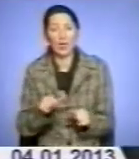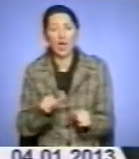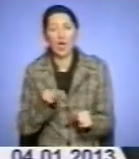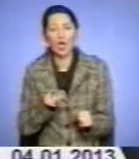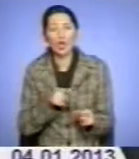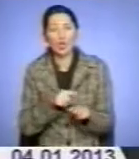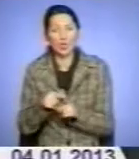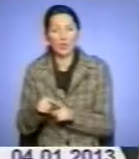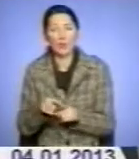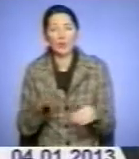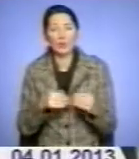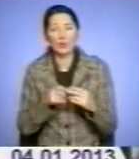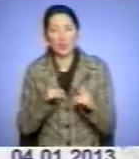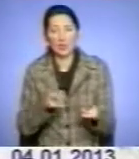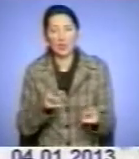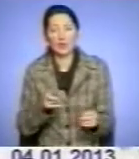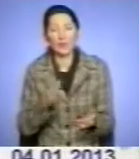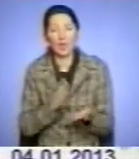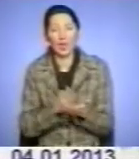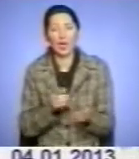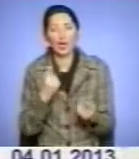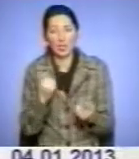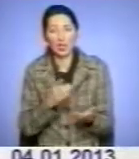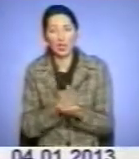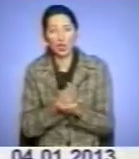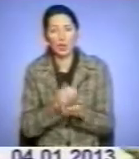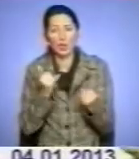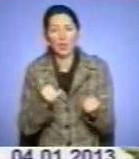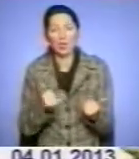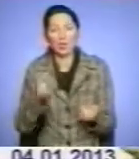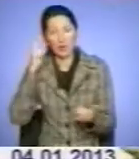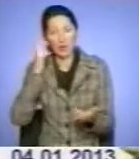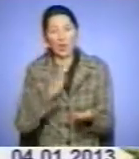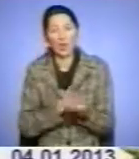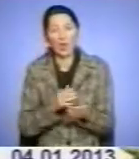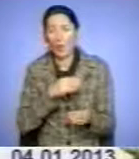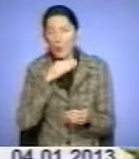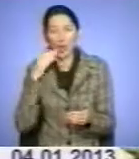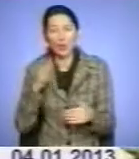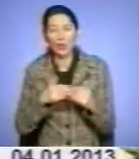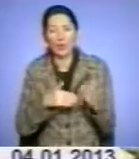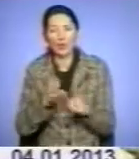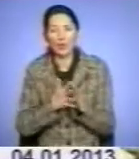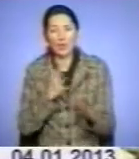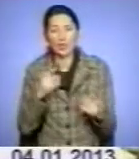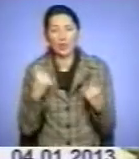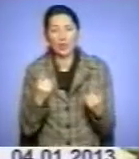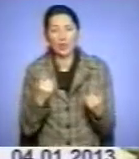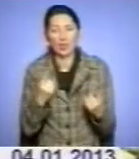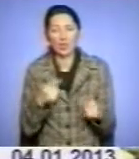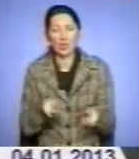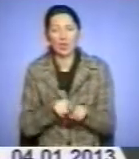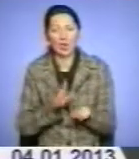спеціалістів, збережена єдина реєстраційна служба. Нині у столиці працює цілий штат фахівців. Черги поки що великі, але, як запевняють у службі, так буде не